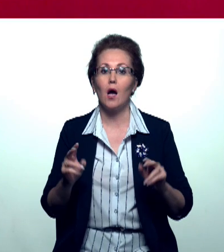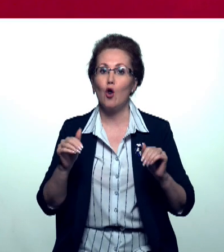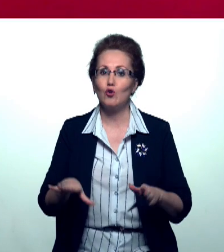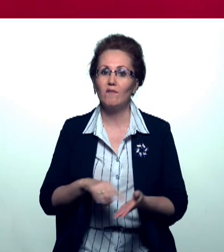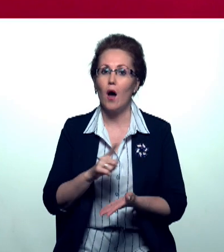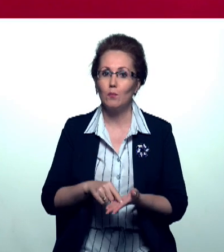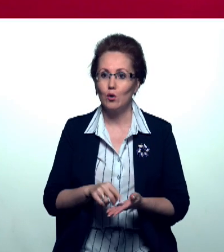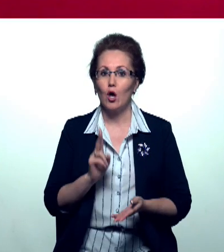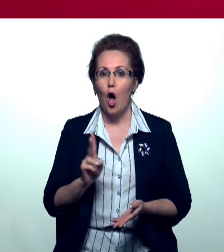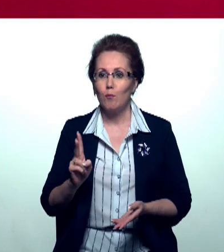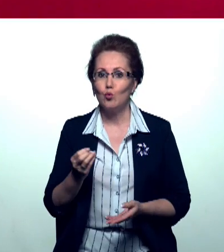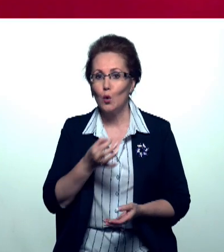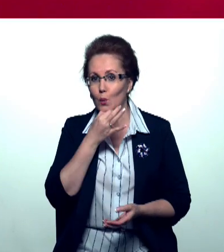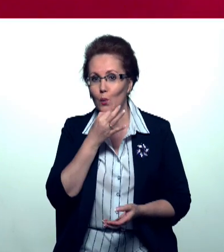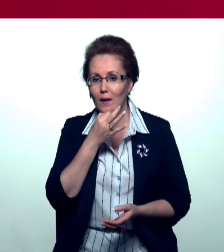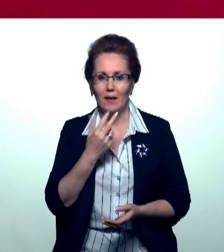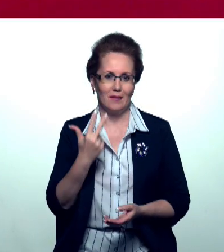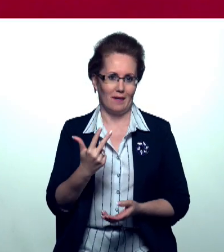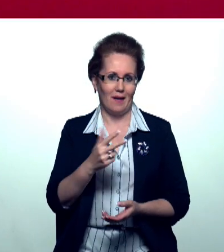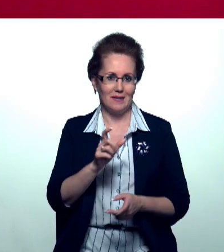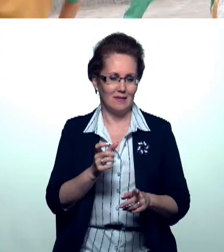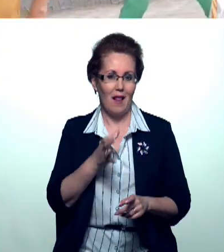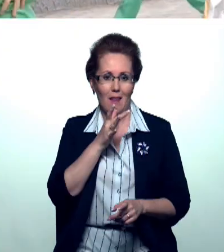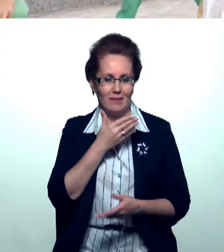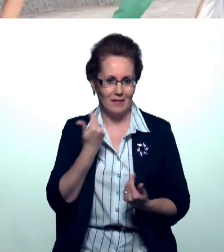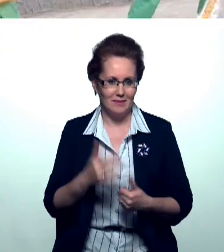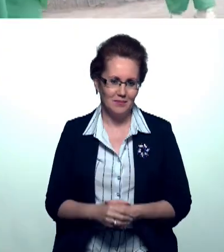кому нет еще 3. Елена Ильинина Обуховская, слово.